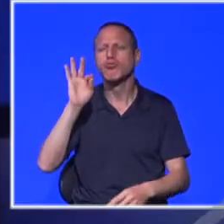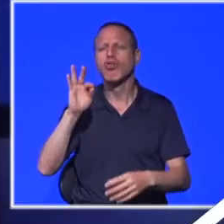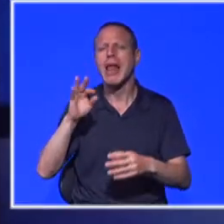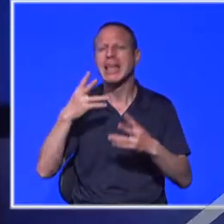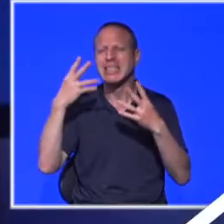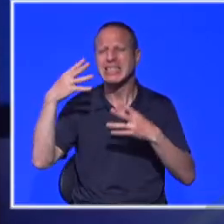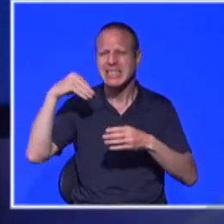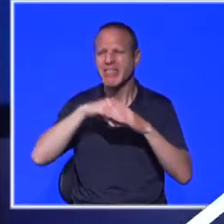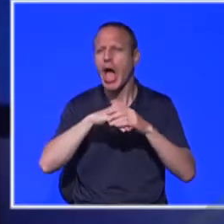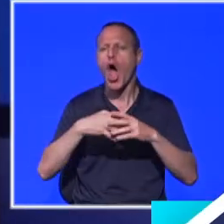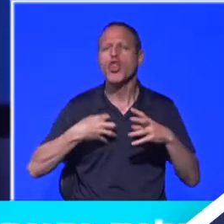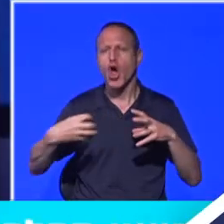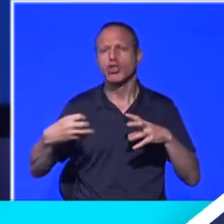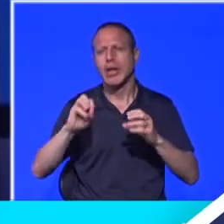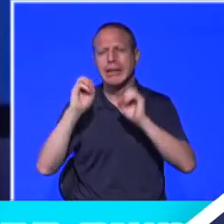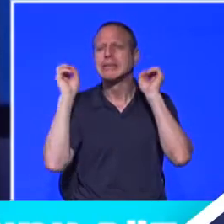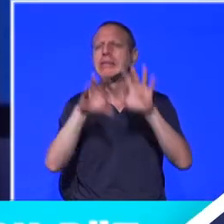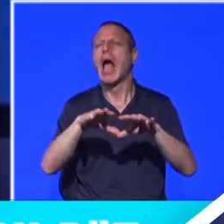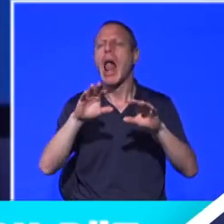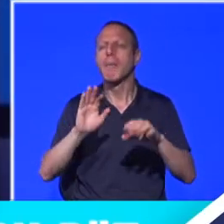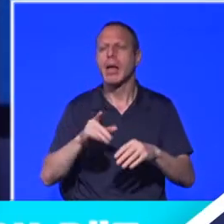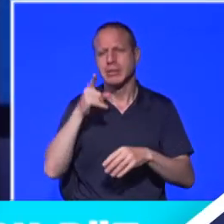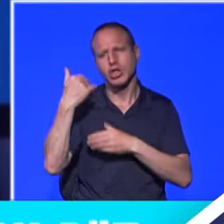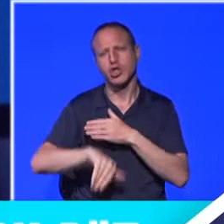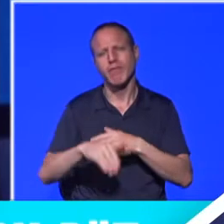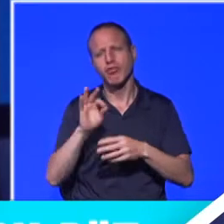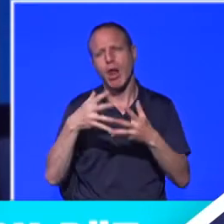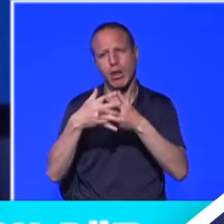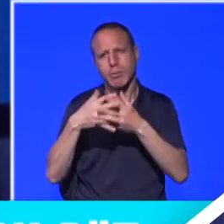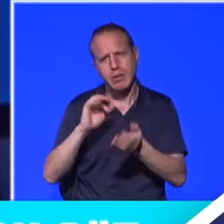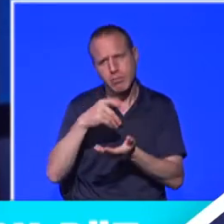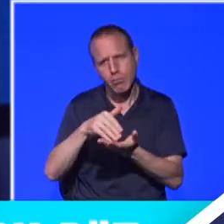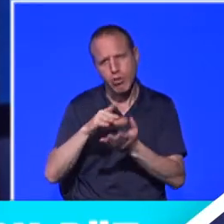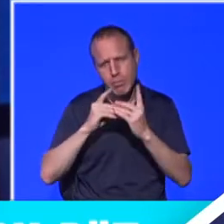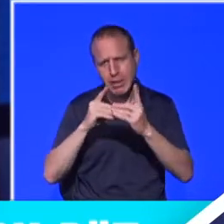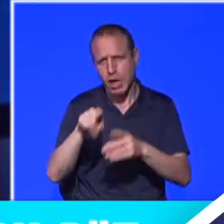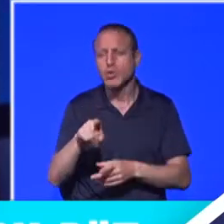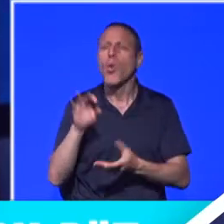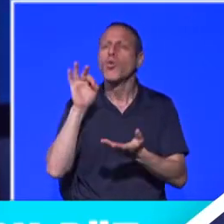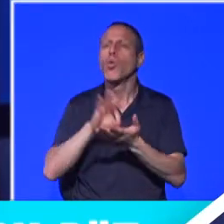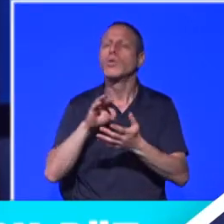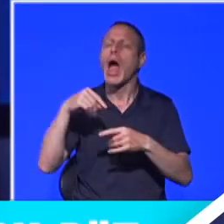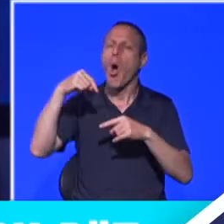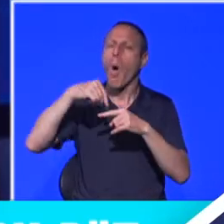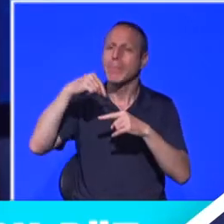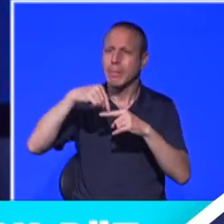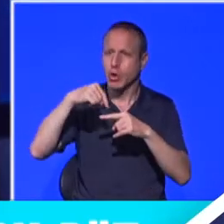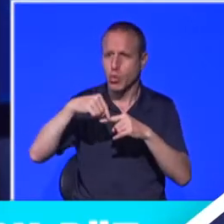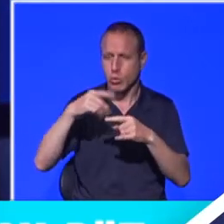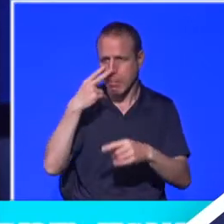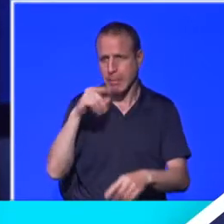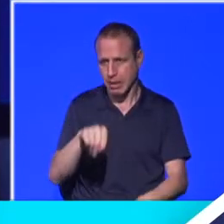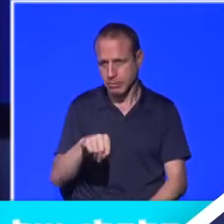עושר הולכים ונזרקים לפח, זה יהיה הסופה של ארצות הברית אם היא תמשיך בדרך הזאת. הנקודה לאופטימיות בהיבט הזה,